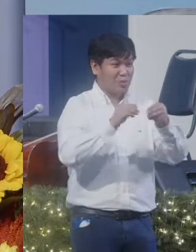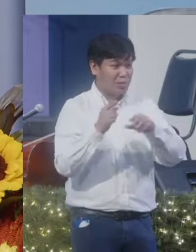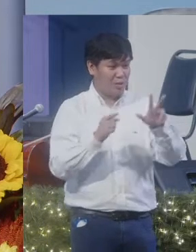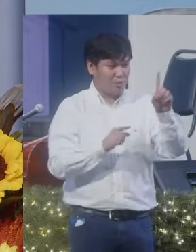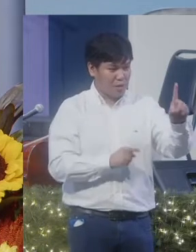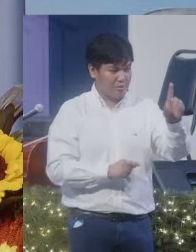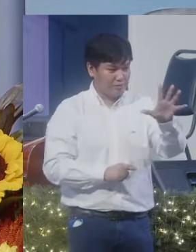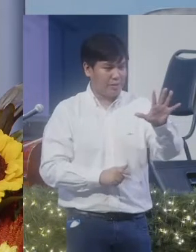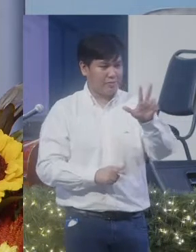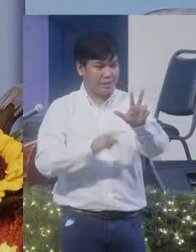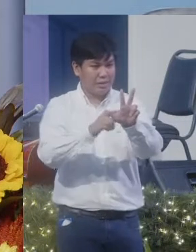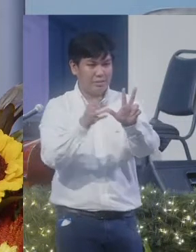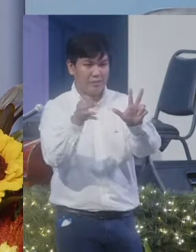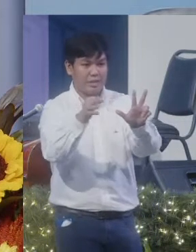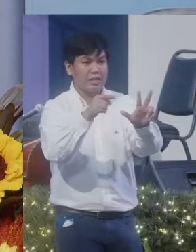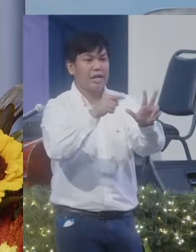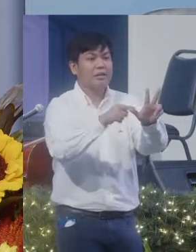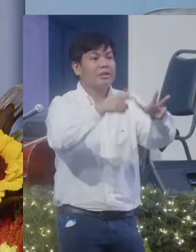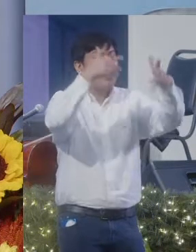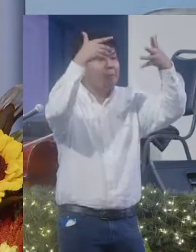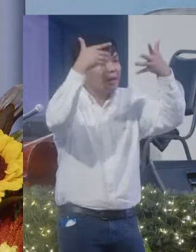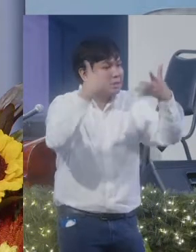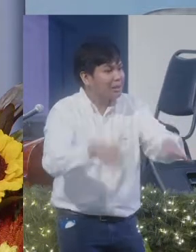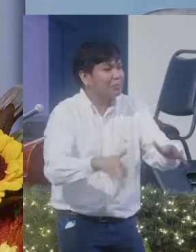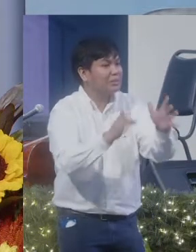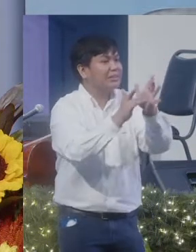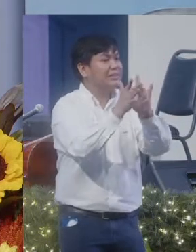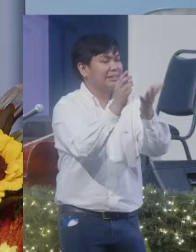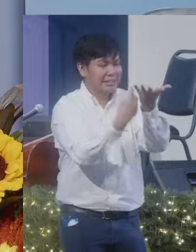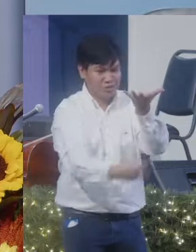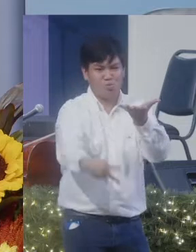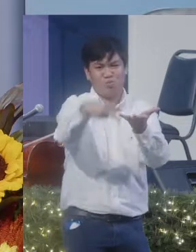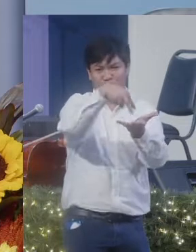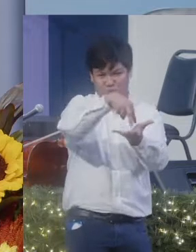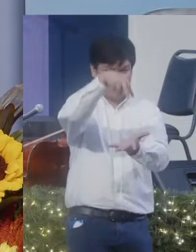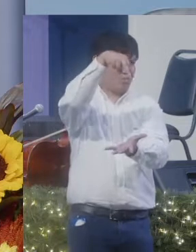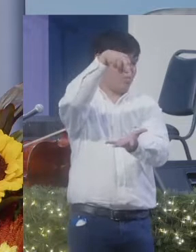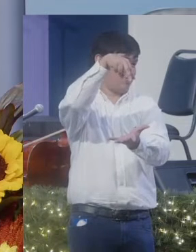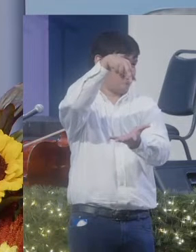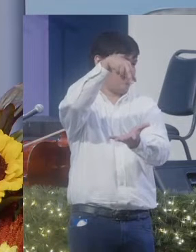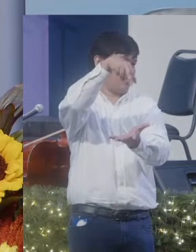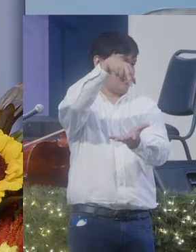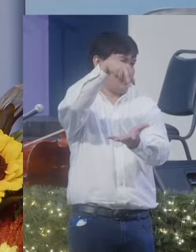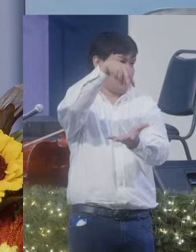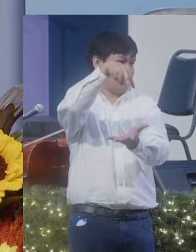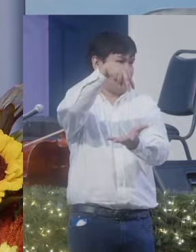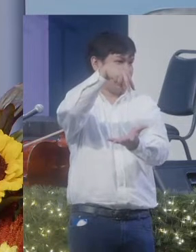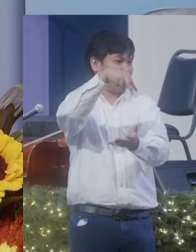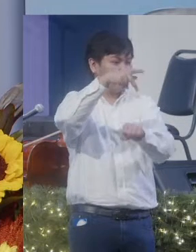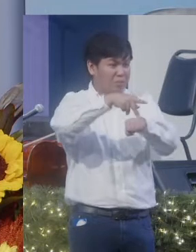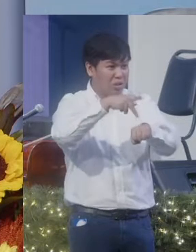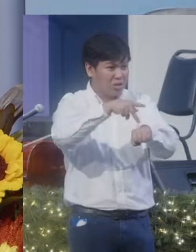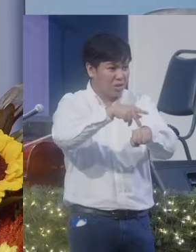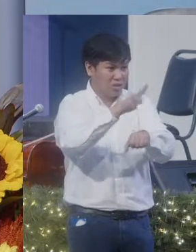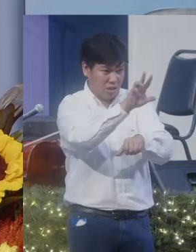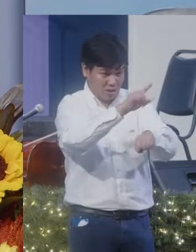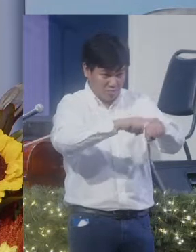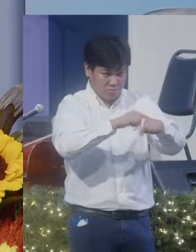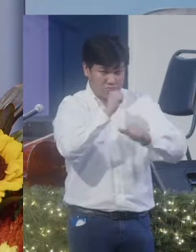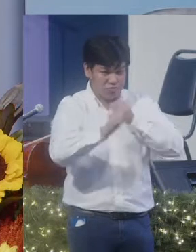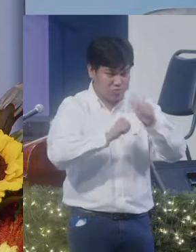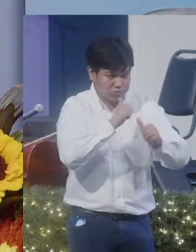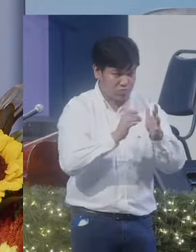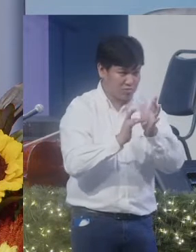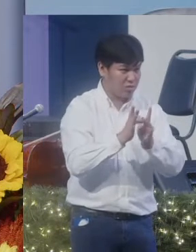Si Peter sumunod sa kanya kahit labag sa kanya sa lahat ng kanyang kaalaman tungkol sa pangingisda.